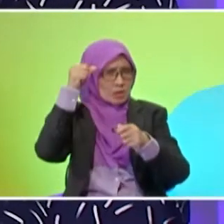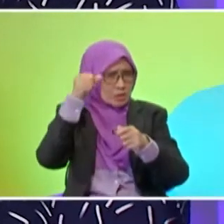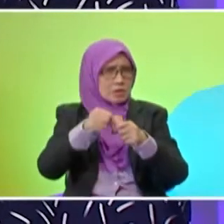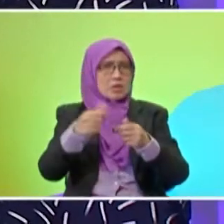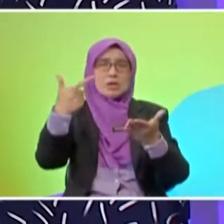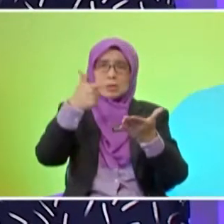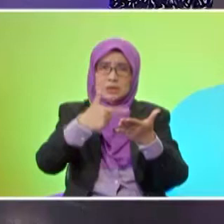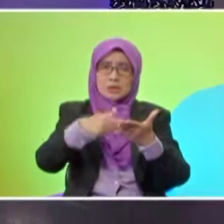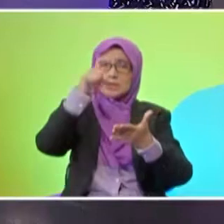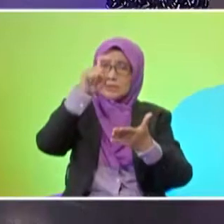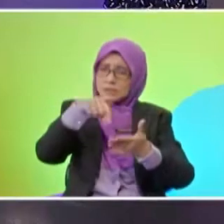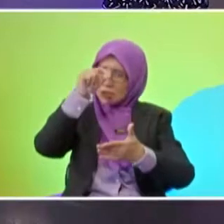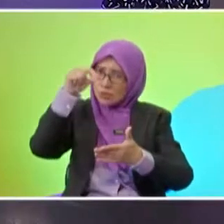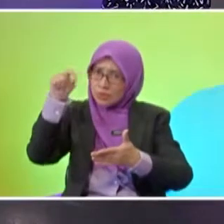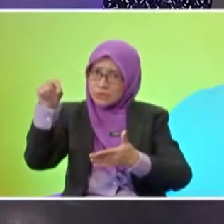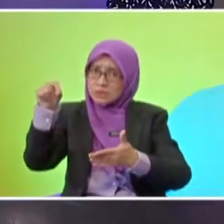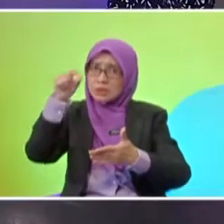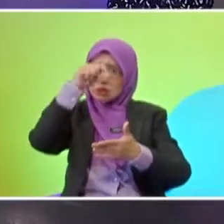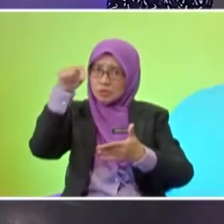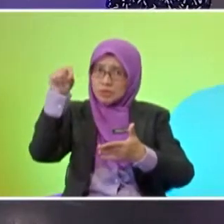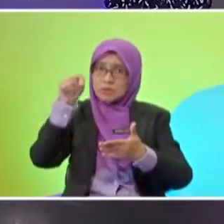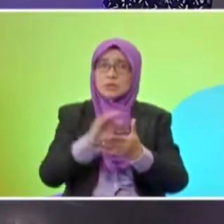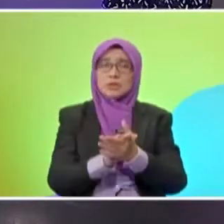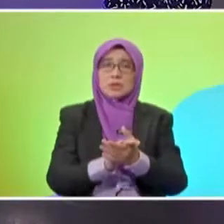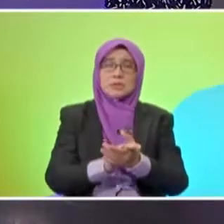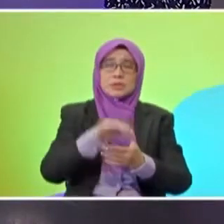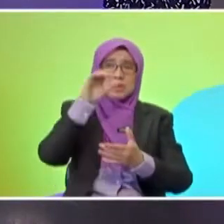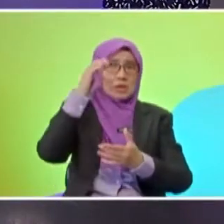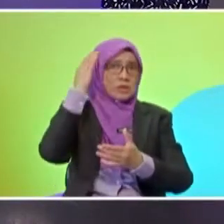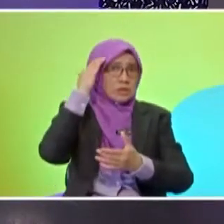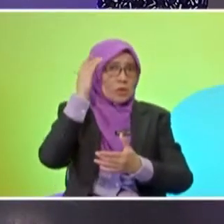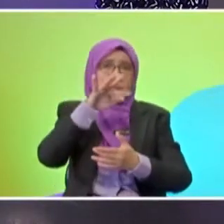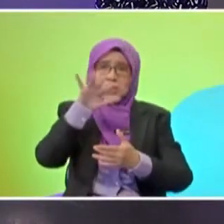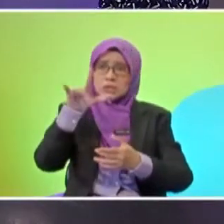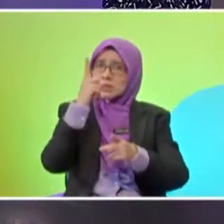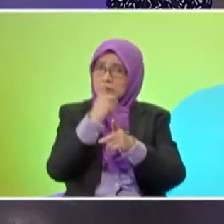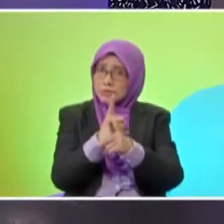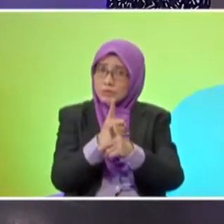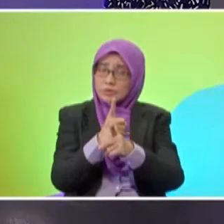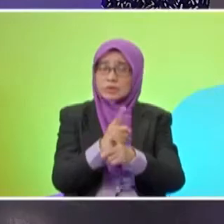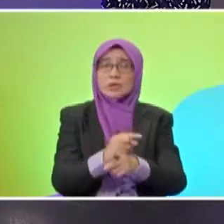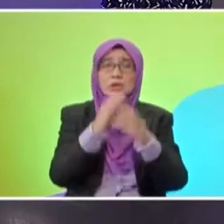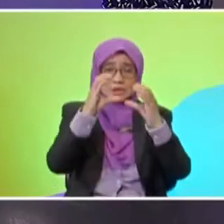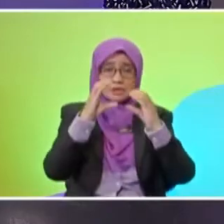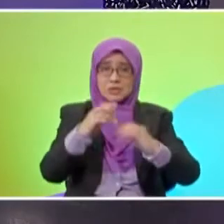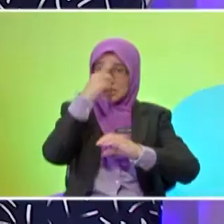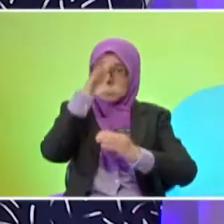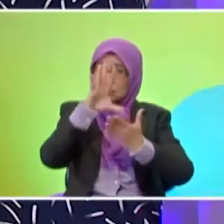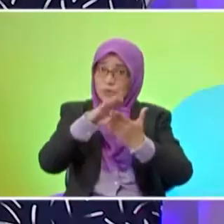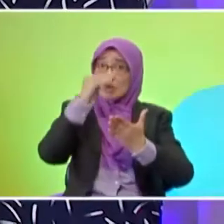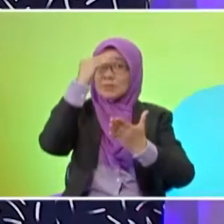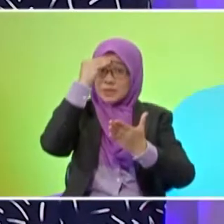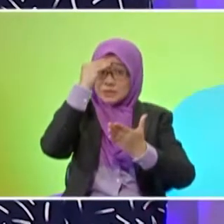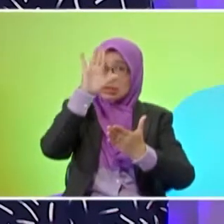tulis mules lagi kita salah kita rujuk smule hanya itulah cari kita baja baik Jadi kalau si